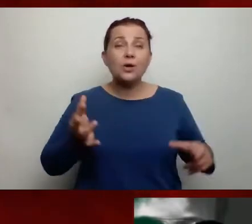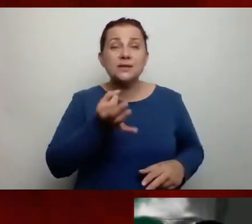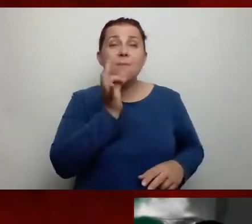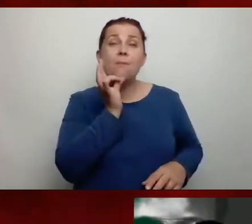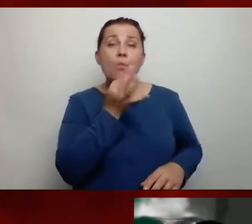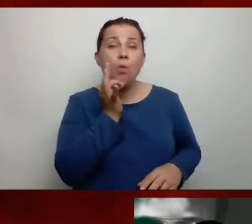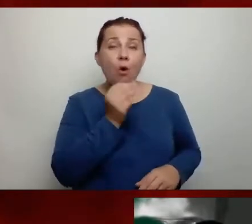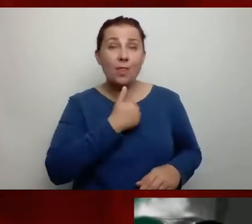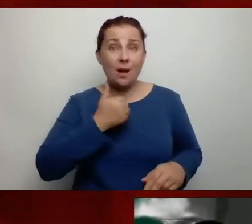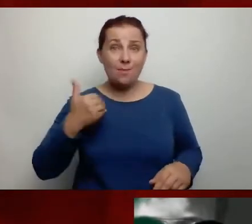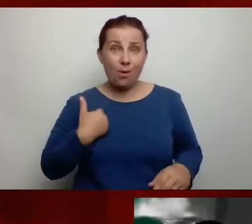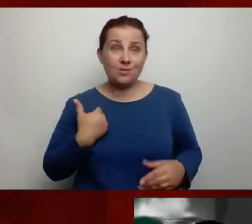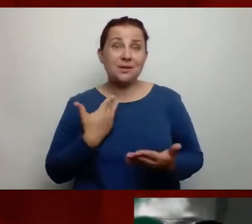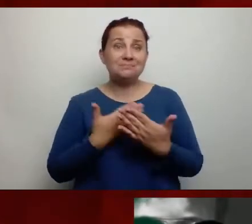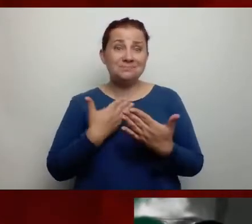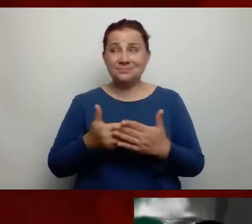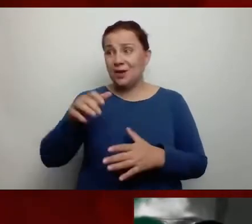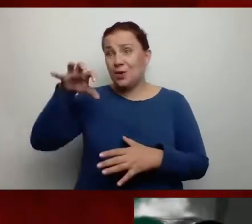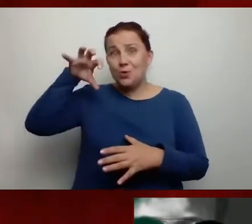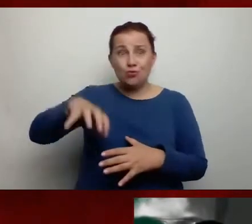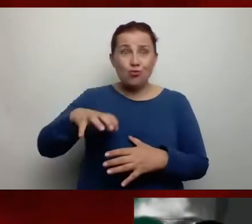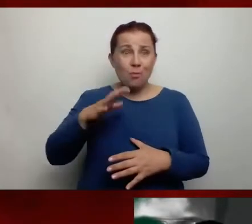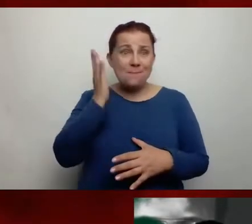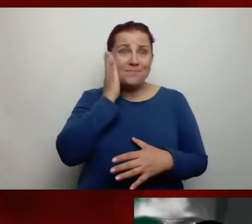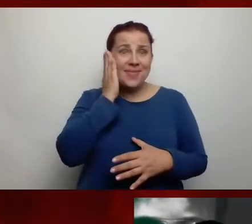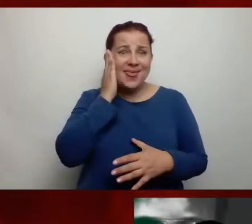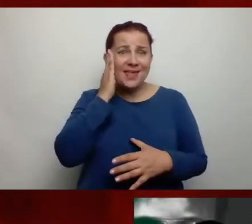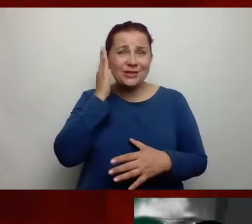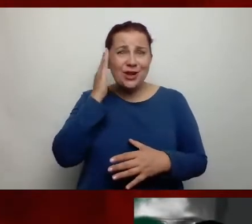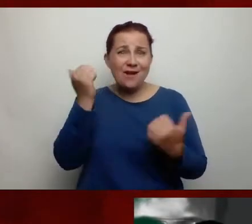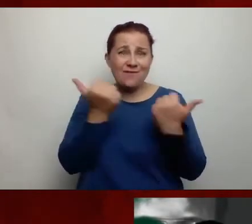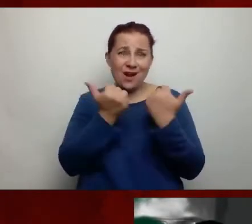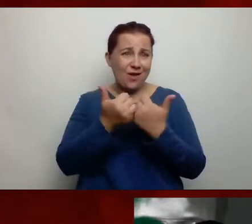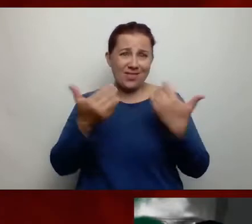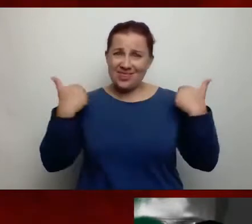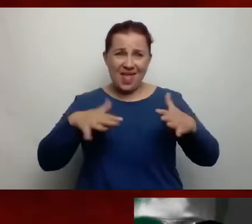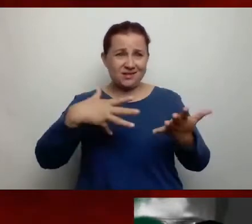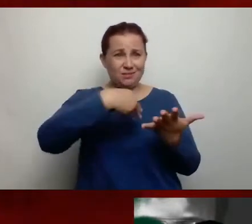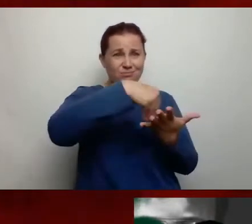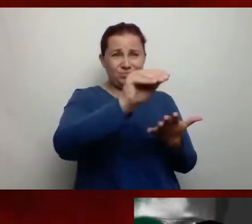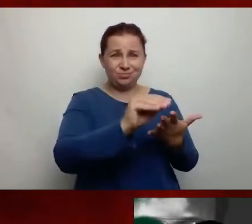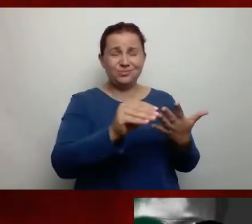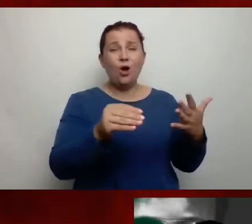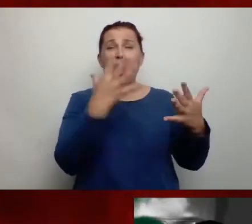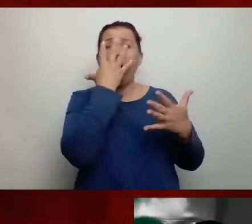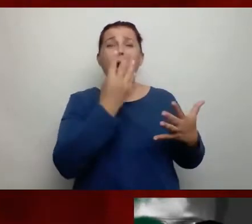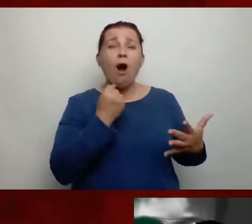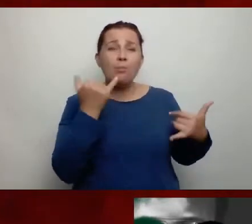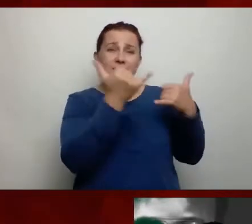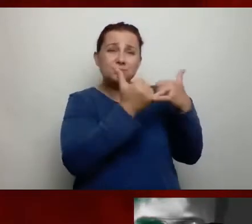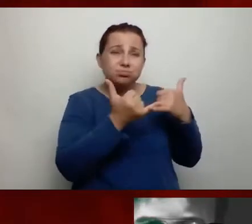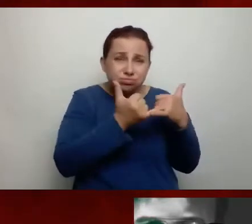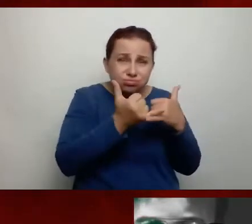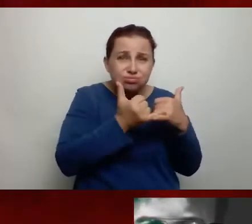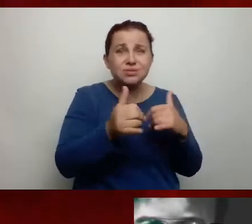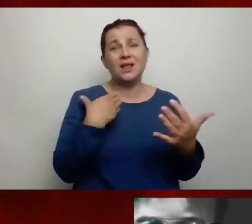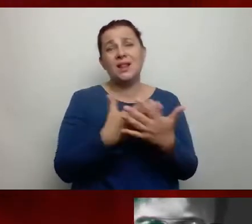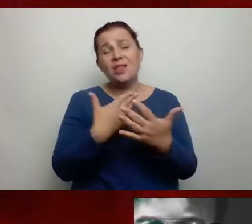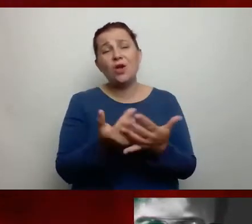prostu mieszczanie krakowscy nie chcieli płacić za obrazy olejne. Więc twórcy Malczewski, Wyczółkowski, inni